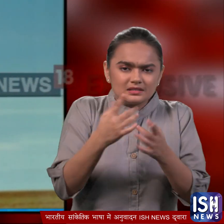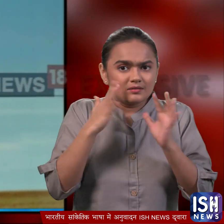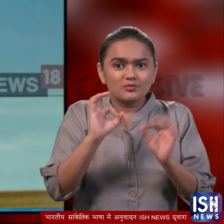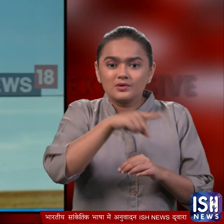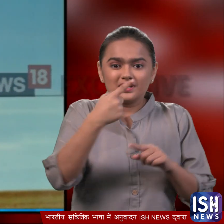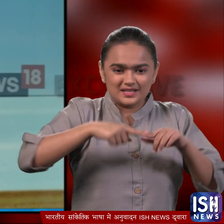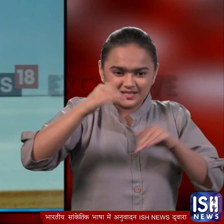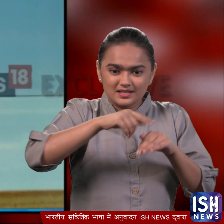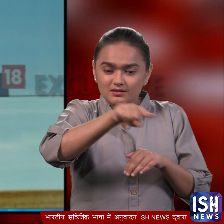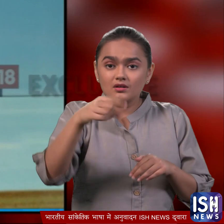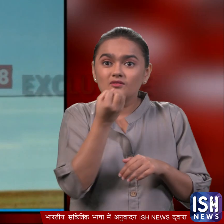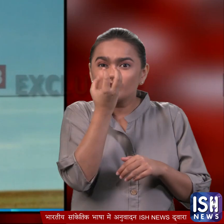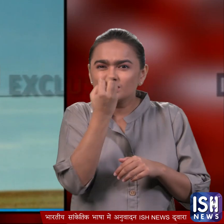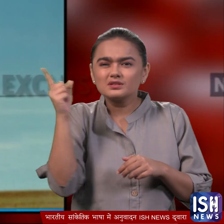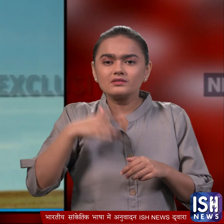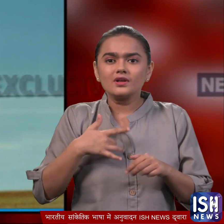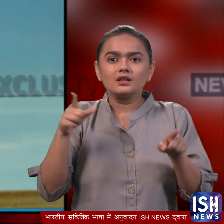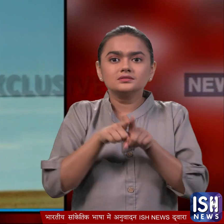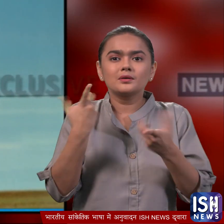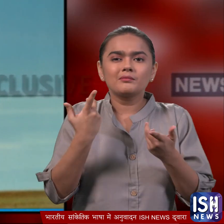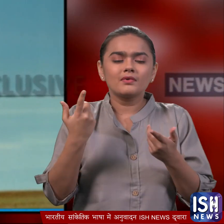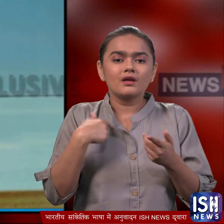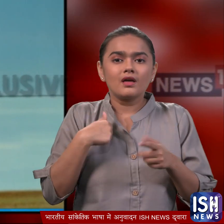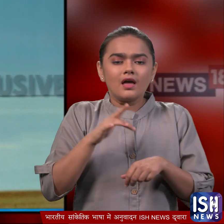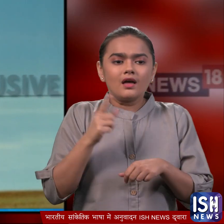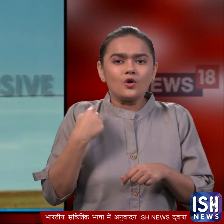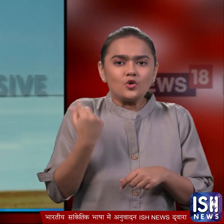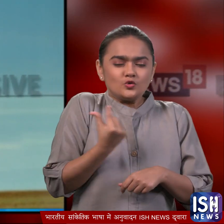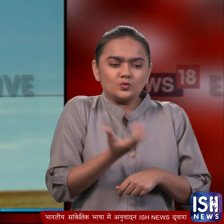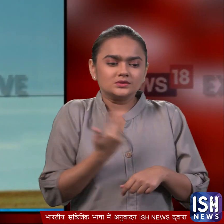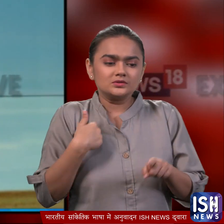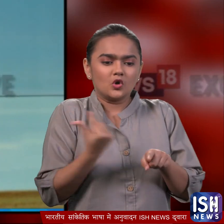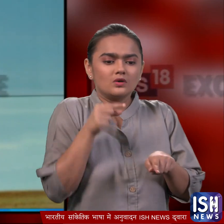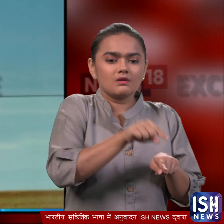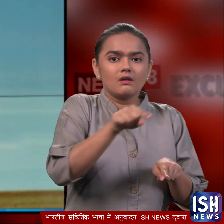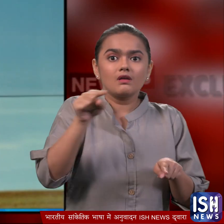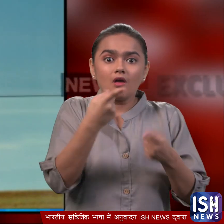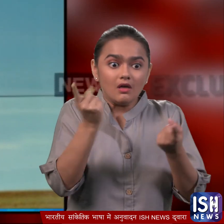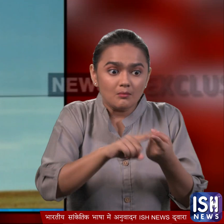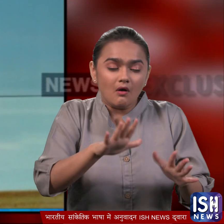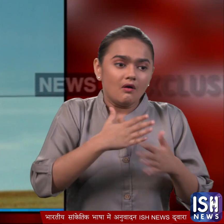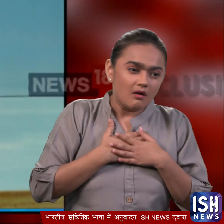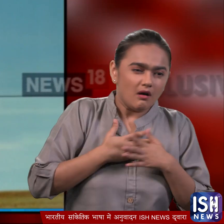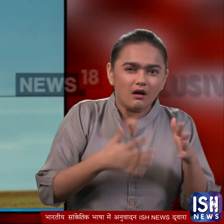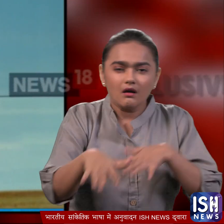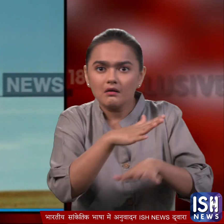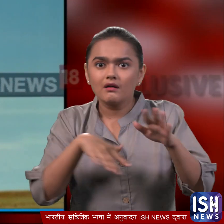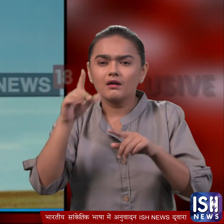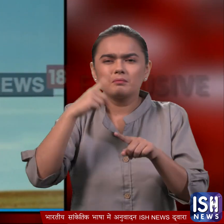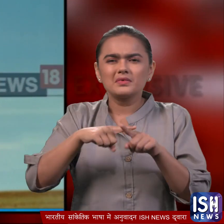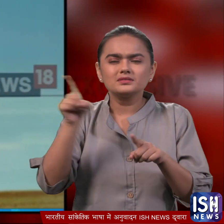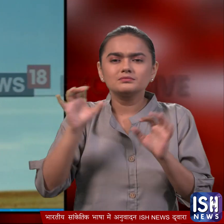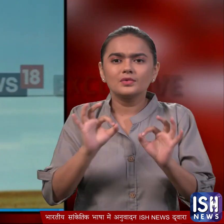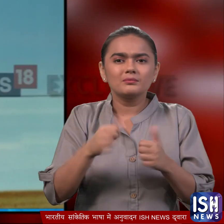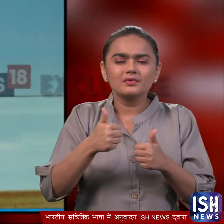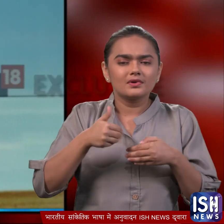बाद विपक्षी दलों के नेताओं पर बीजेपी ने राजनीतिक रोटियां सेकने का आरोप लगाया था और अब विपक्षी दल उसी आरोप को सही साबित करते